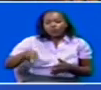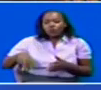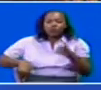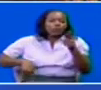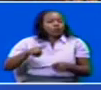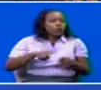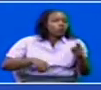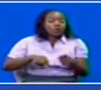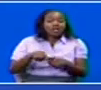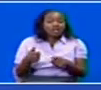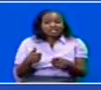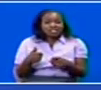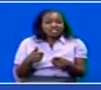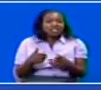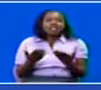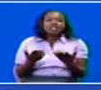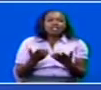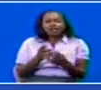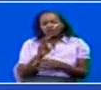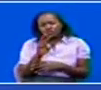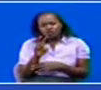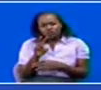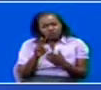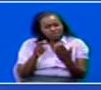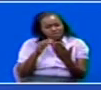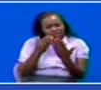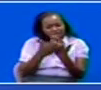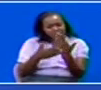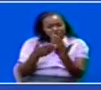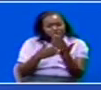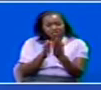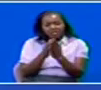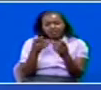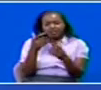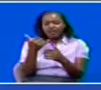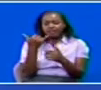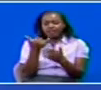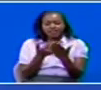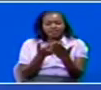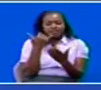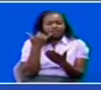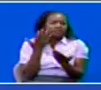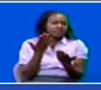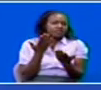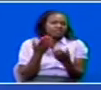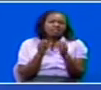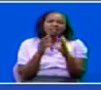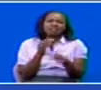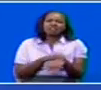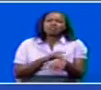wengine wakijitosa katika usakuraji mitandaoni kwa simu zao za mikononi. Yeah, there's nothing constructive people are